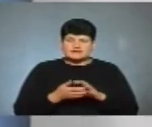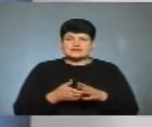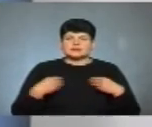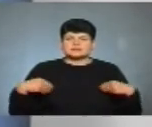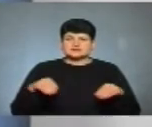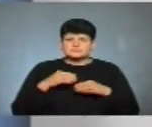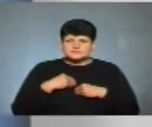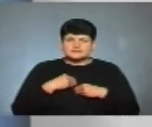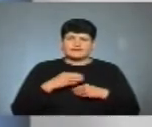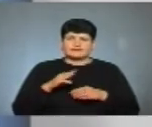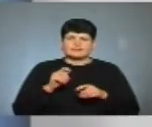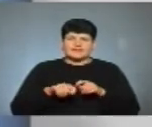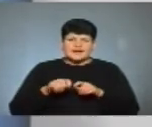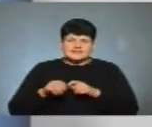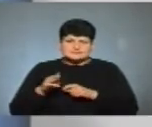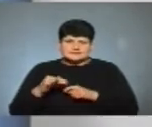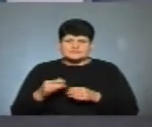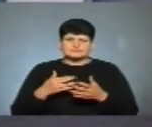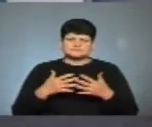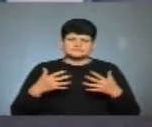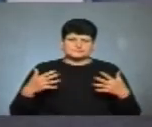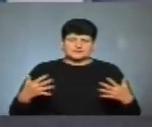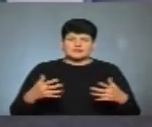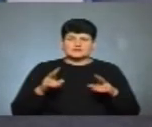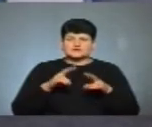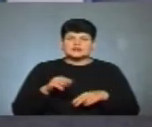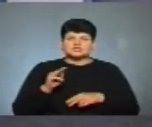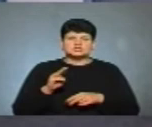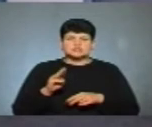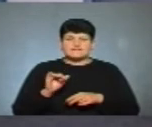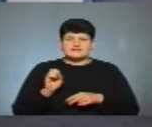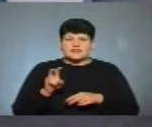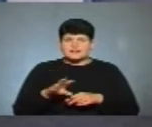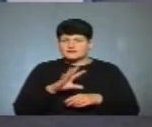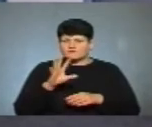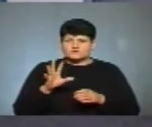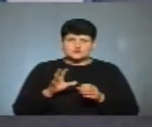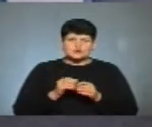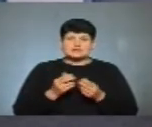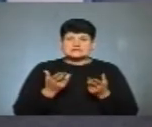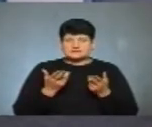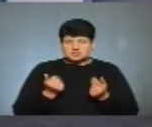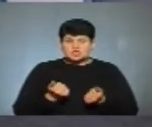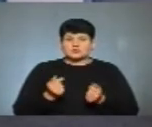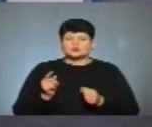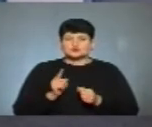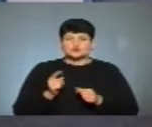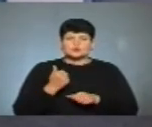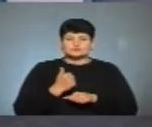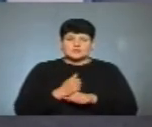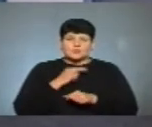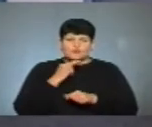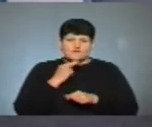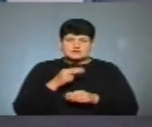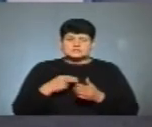захисних, тестів і так далі. Аналізували закупівлю шевелів, ну, в принципі, всього. Але, звичайно, що основну увагу – це